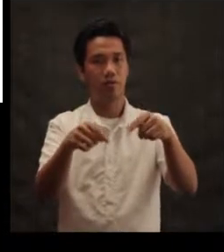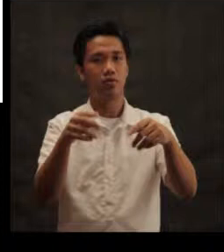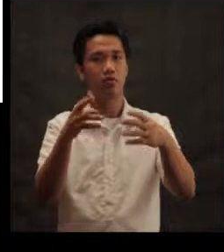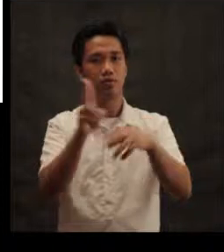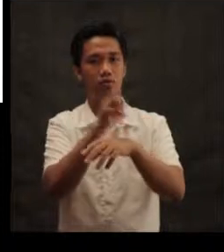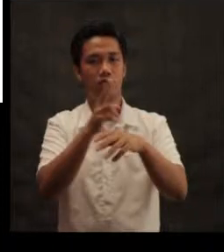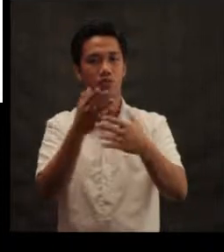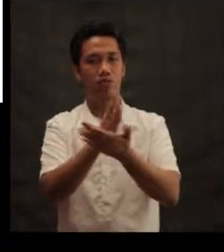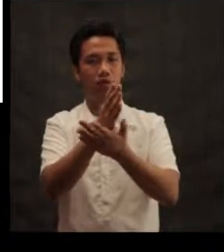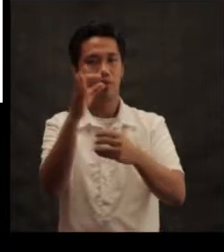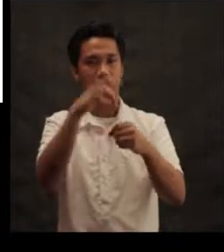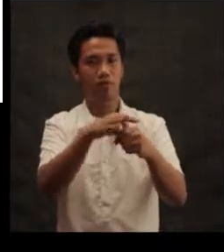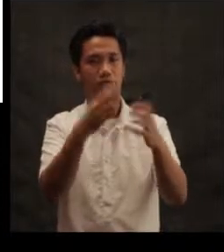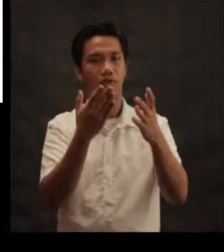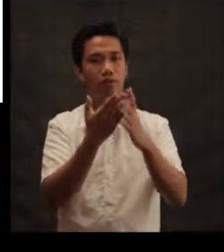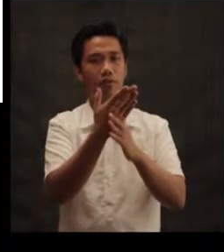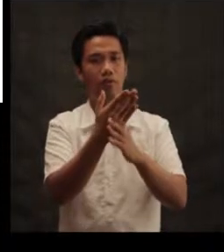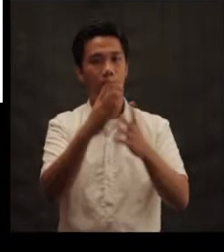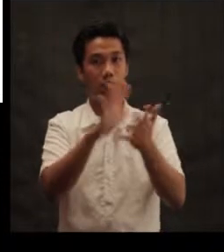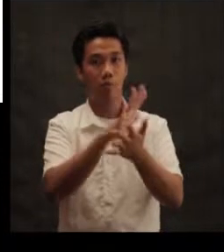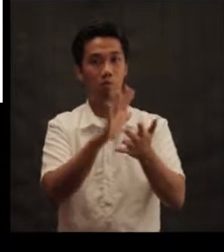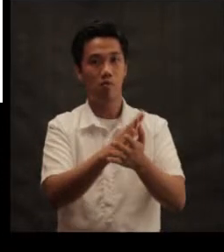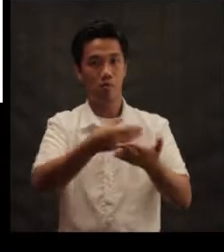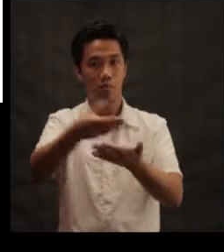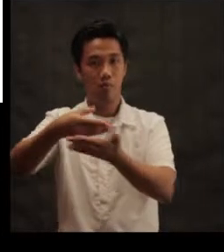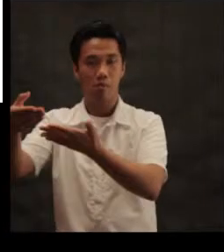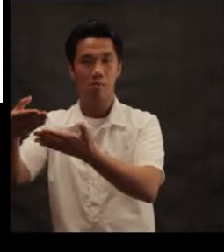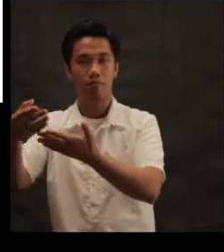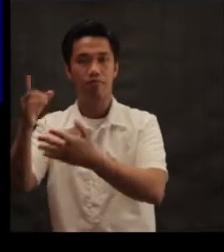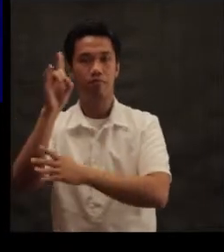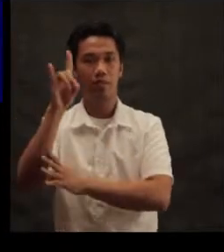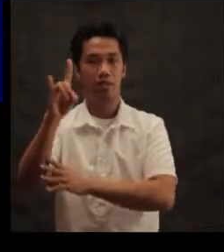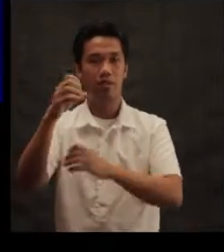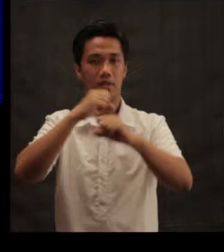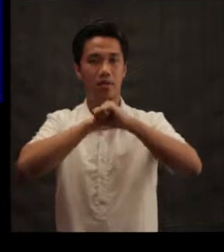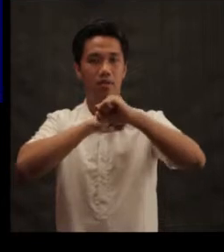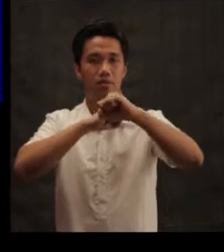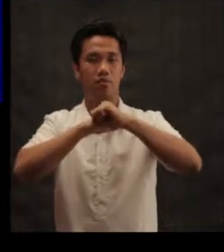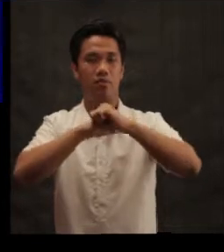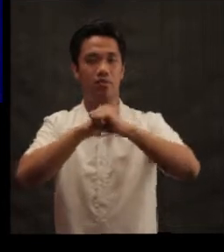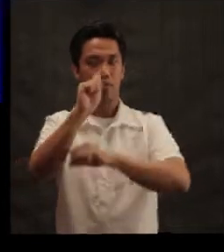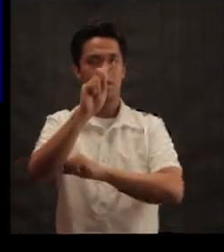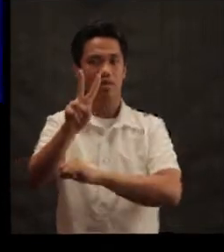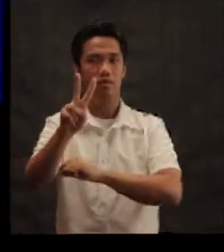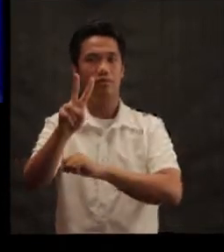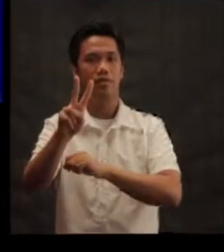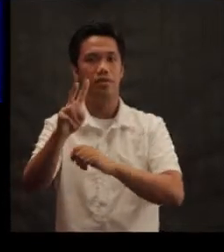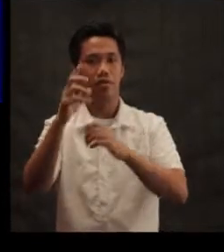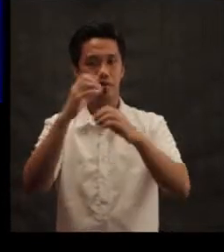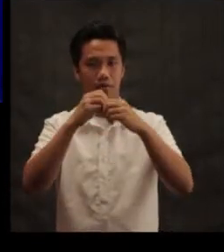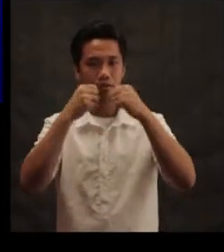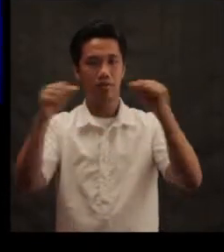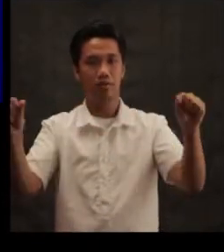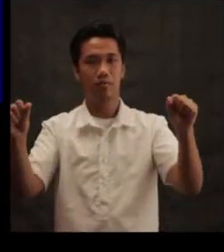leaflets, ipinaalala ng COMELEC sa mga PWD ang kahalagahan ng paggamit nila ng kanilang karapatang bumoto. Naglabas ang COMELEC ng isang